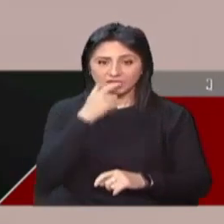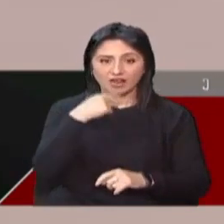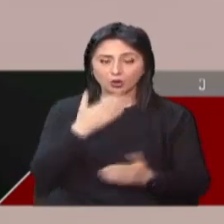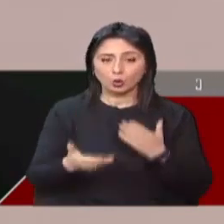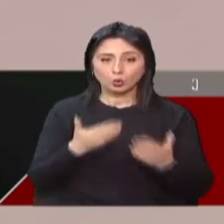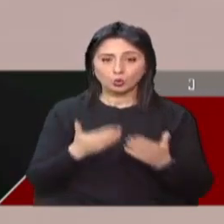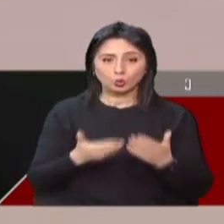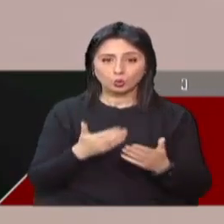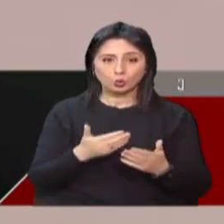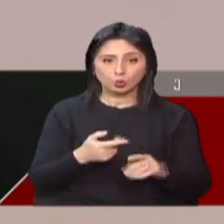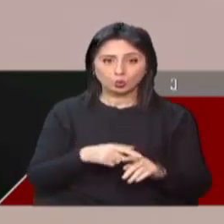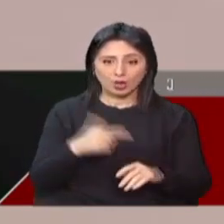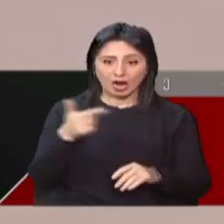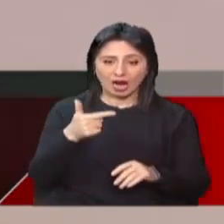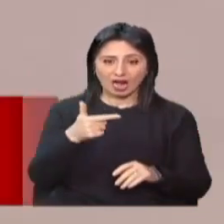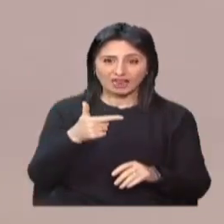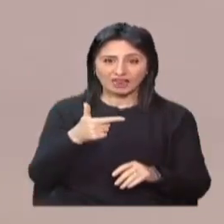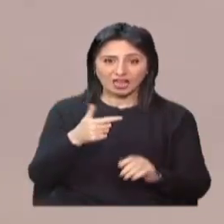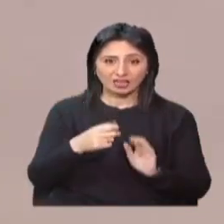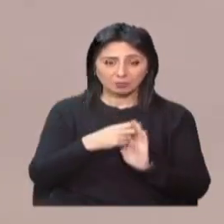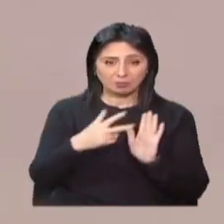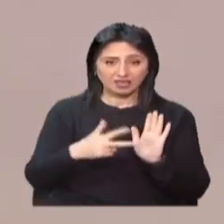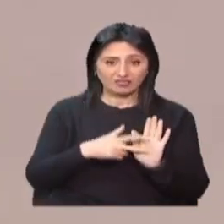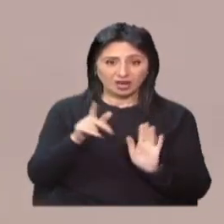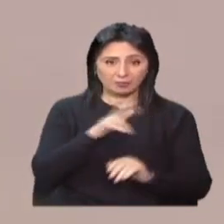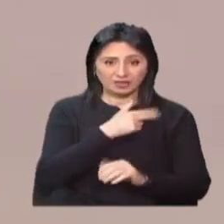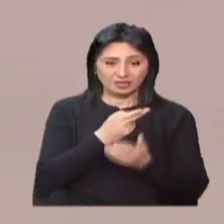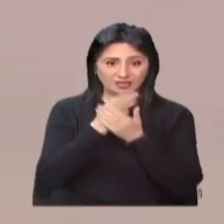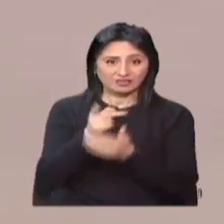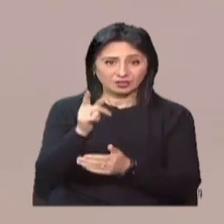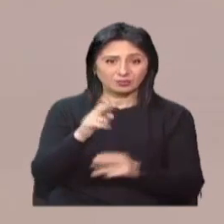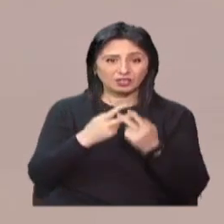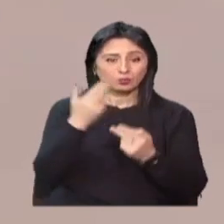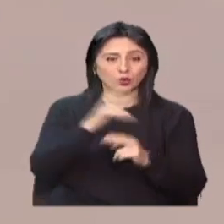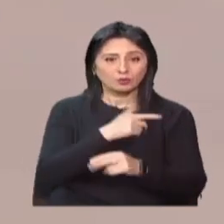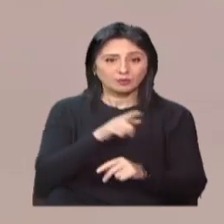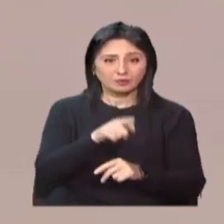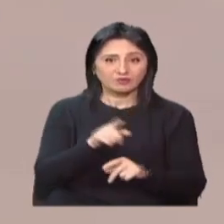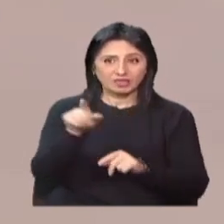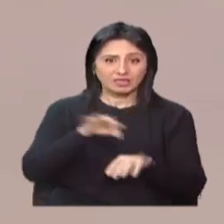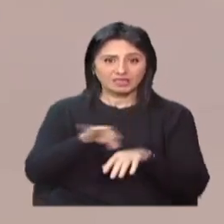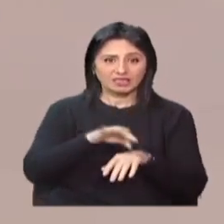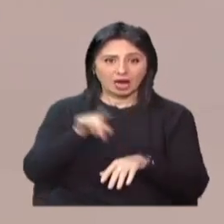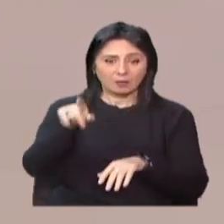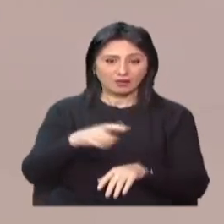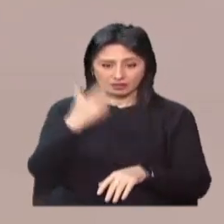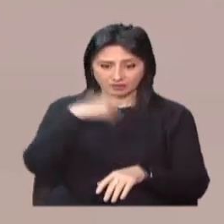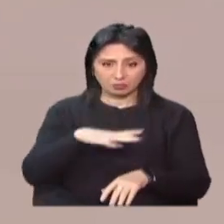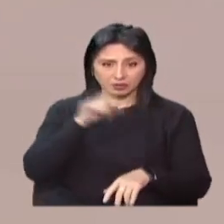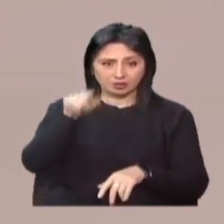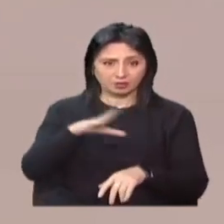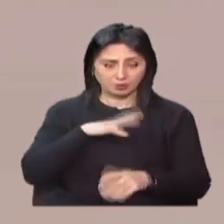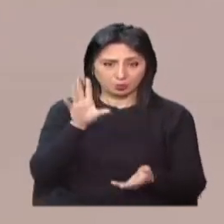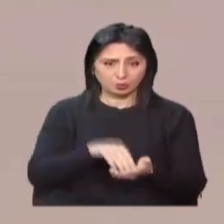თუ დანის მეთვრამეტე დაწესებულებაში გადაიყვანენ, იქ მოხდა მისი წამება და მისი მათ არაადამიანური